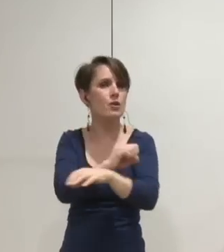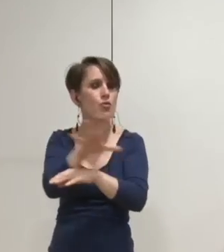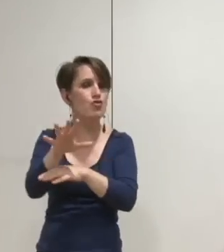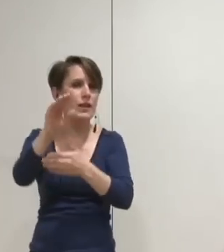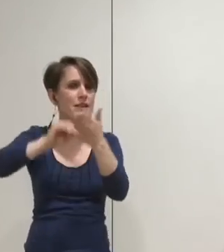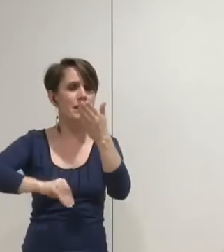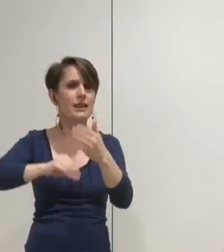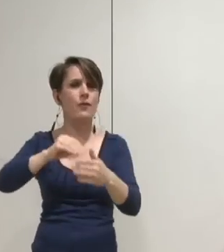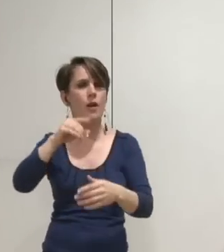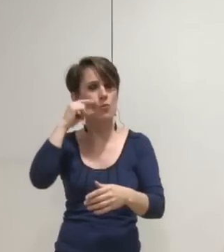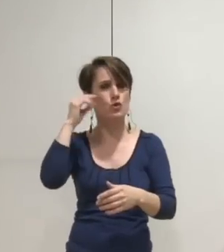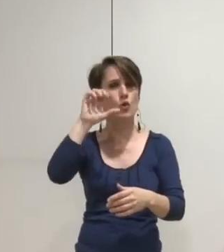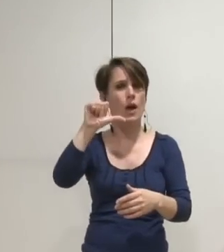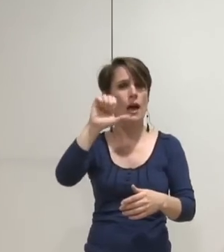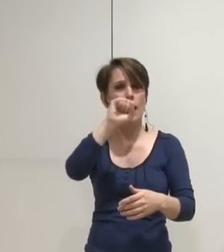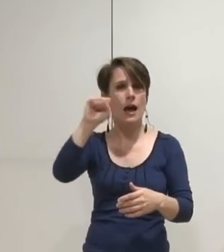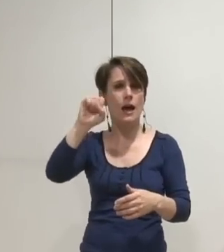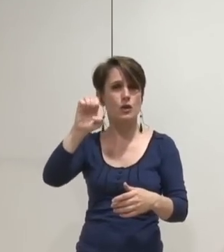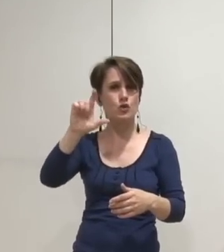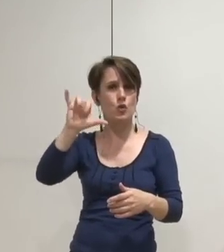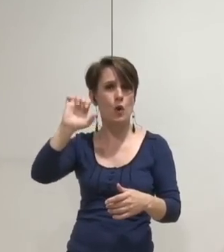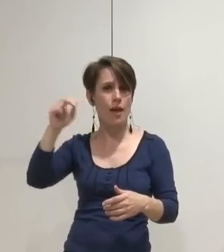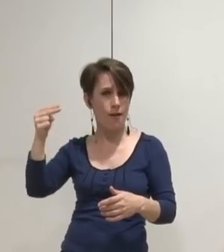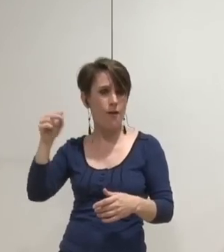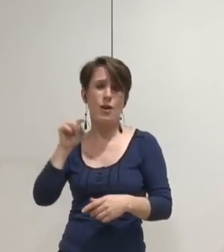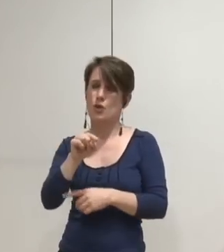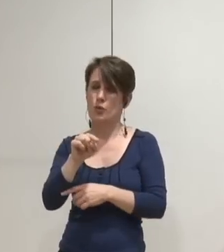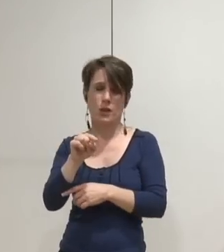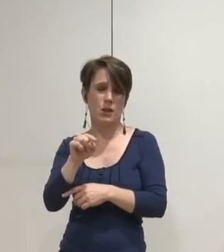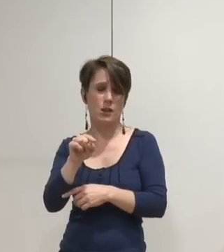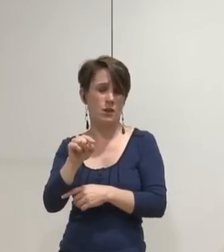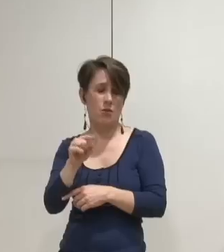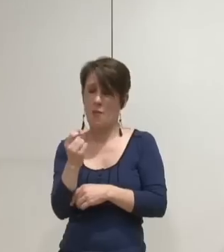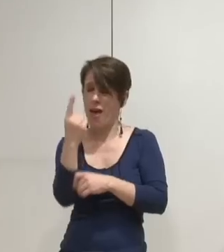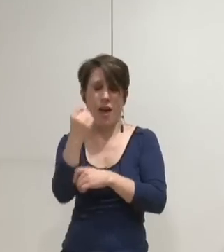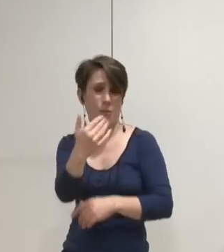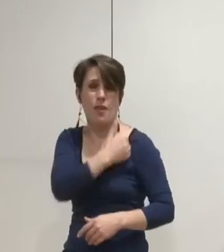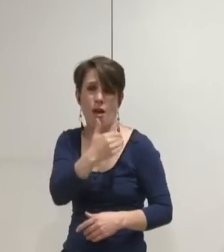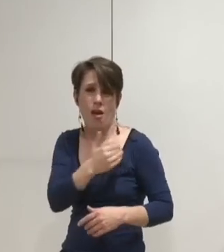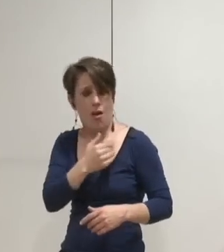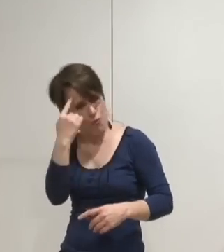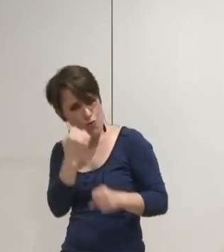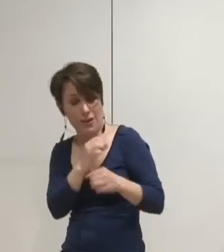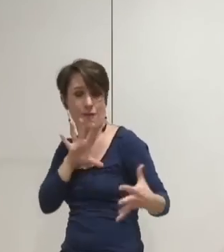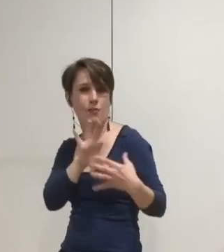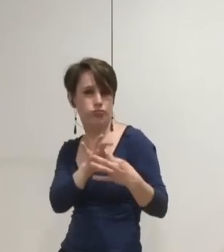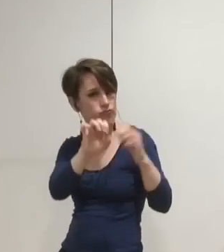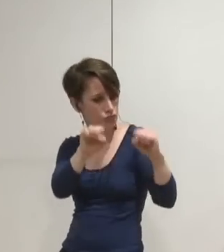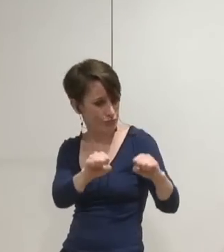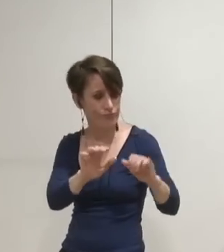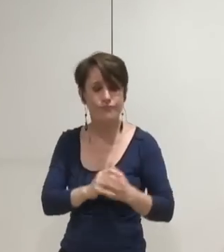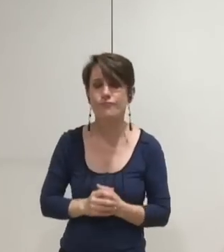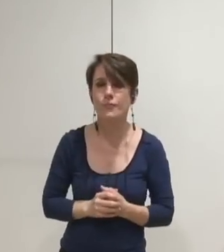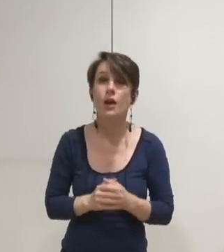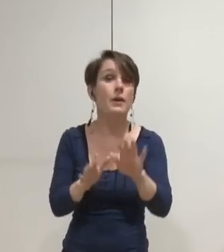Jean-Michel Asselin qui a lancé un appel très rapide pour que nous agissions ensemble euh sans